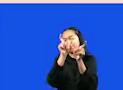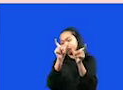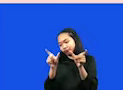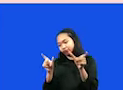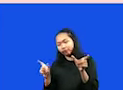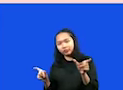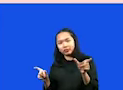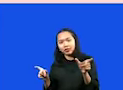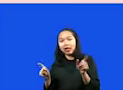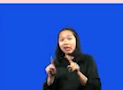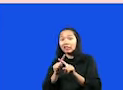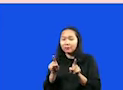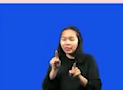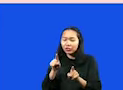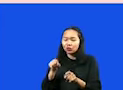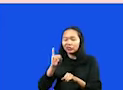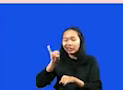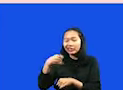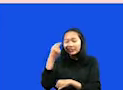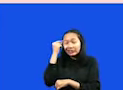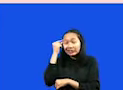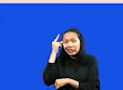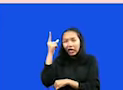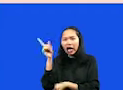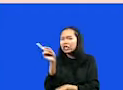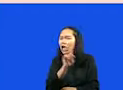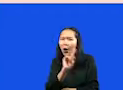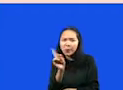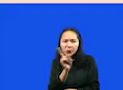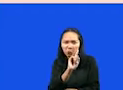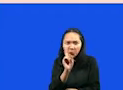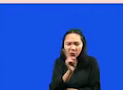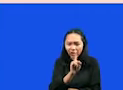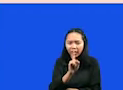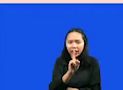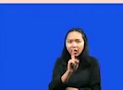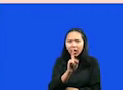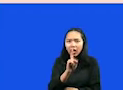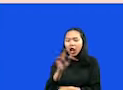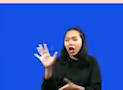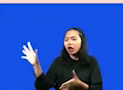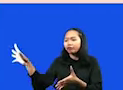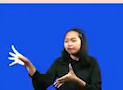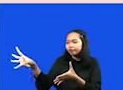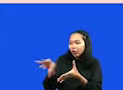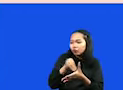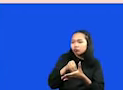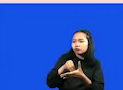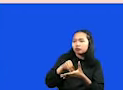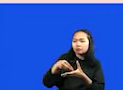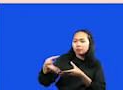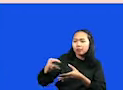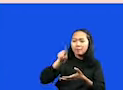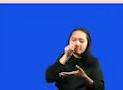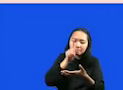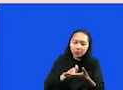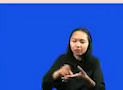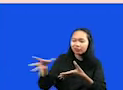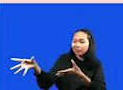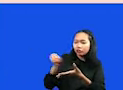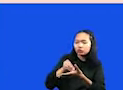referensi inspirasi Jangan dijadikan ee diambil mentah-mentah kayak gitu nanti kita malah enggak berpikir